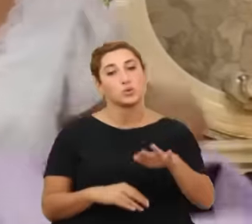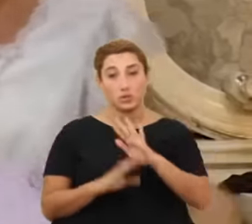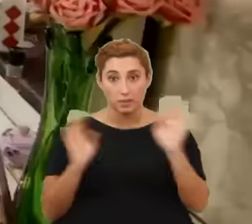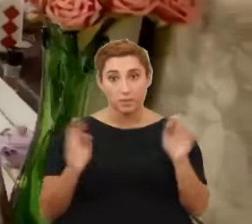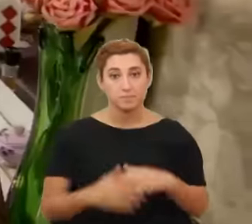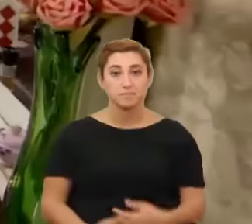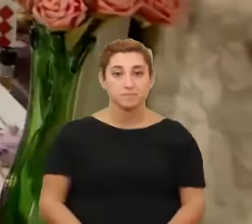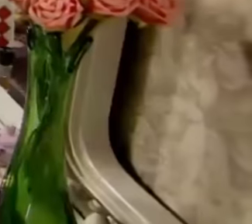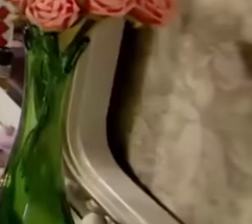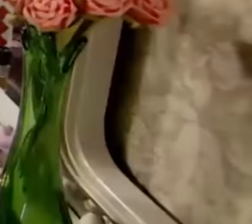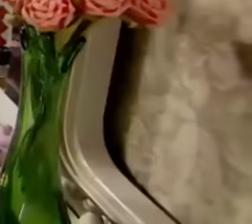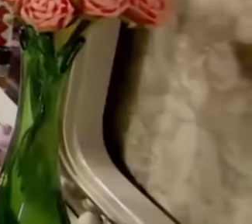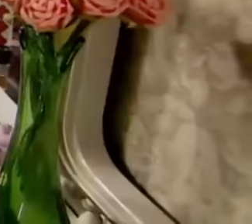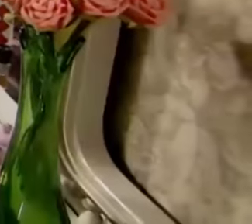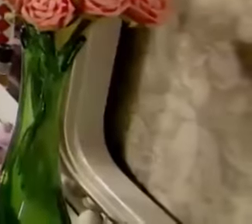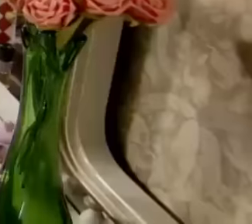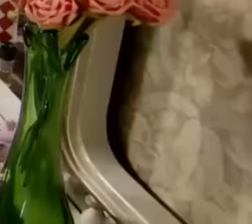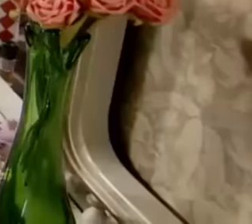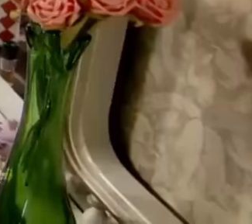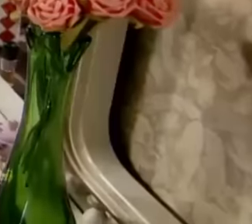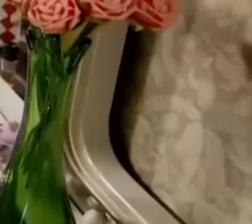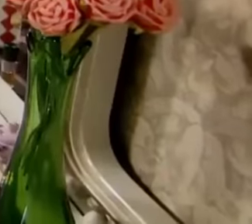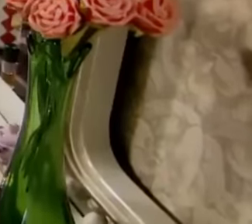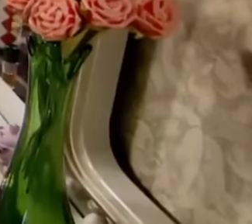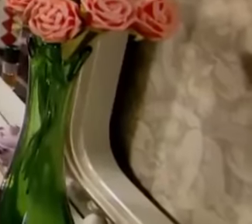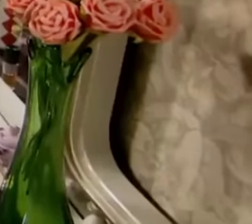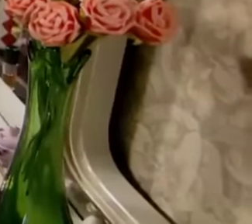Tamam mı? Gülden yatağa uzanıyor.